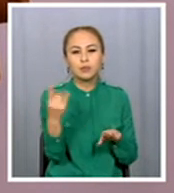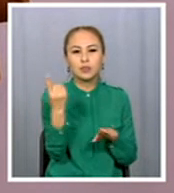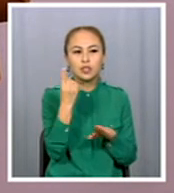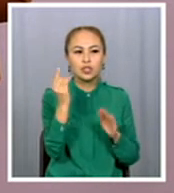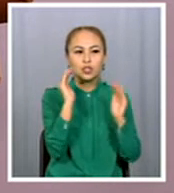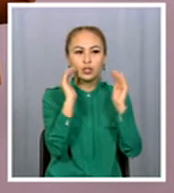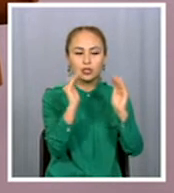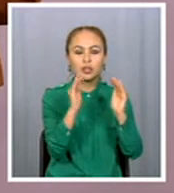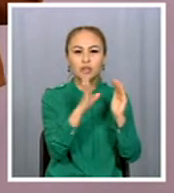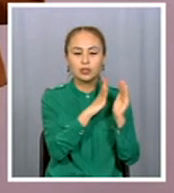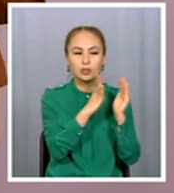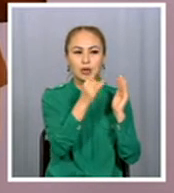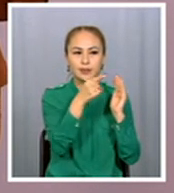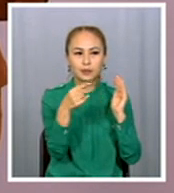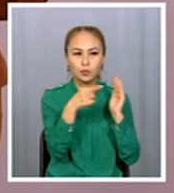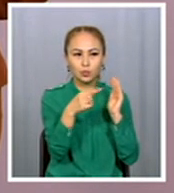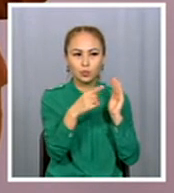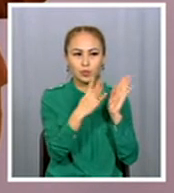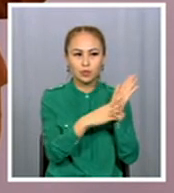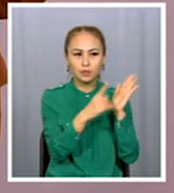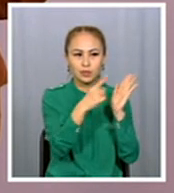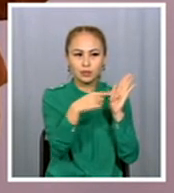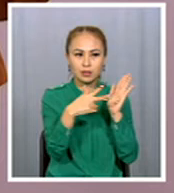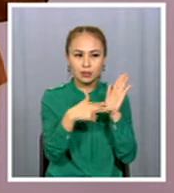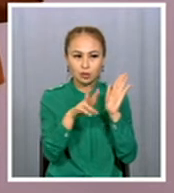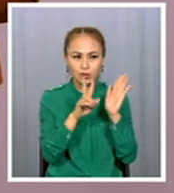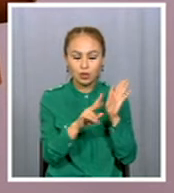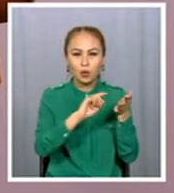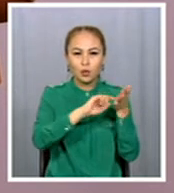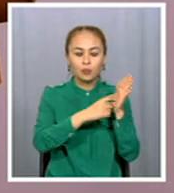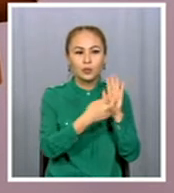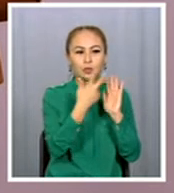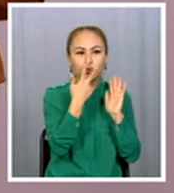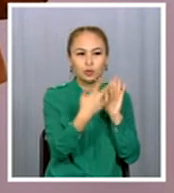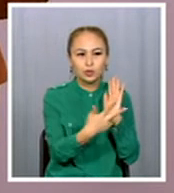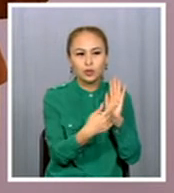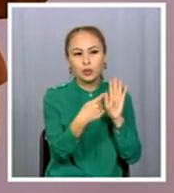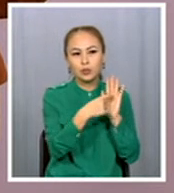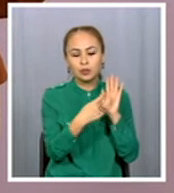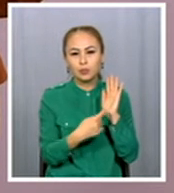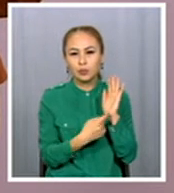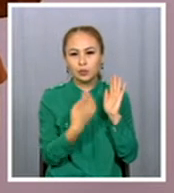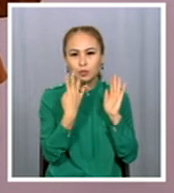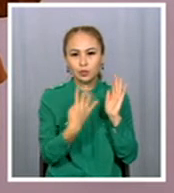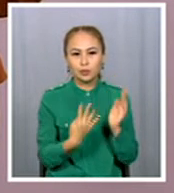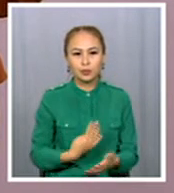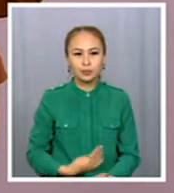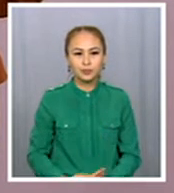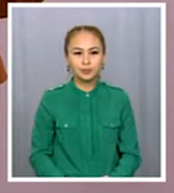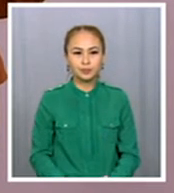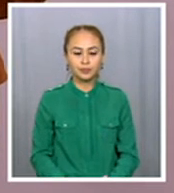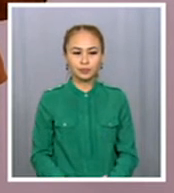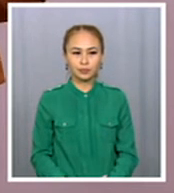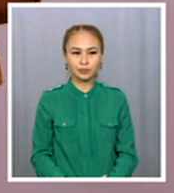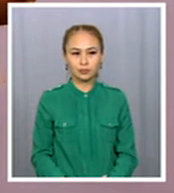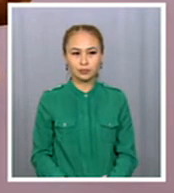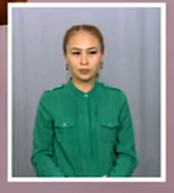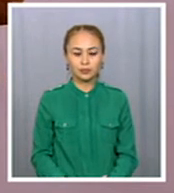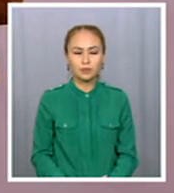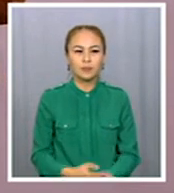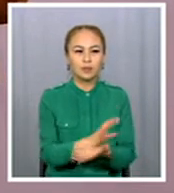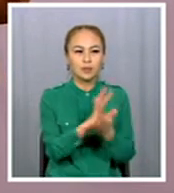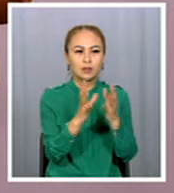жақша ішіндегі азайту амалы, екінші жақша сыртындағы көбейту амалы, үшінші бөлу амалы орындалады.